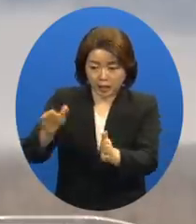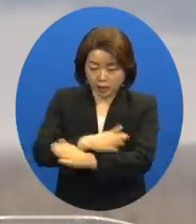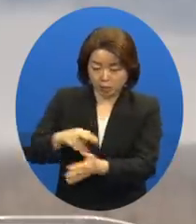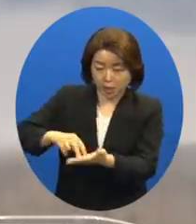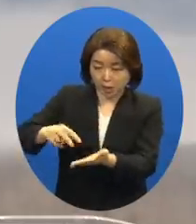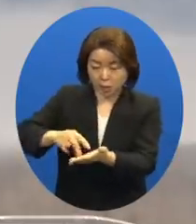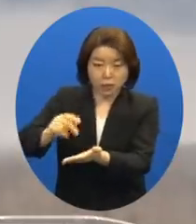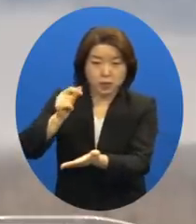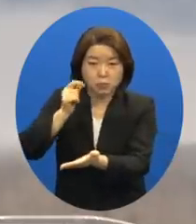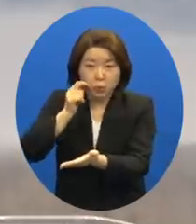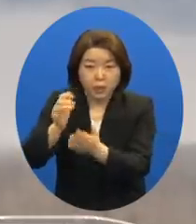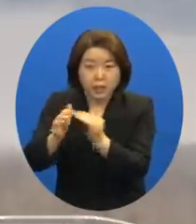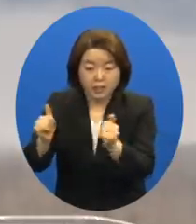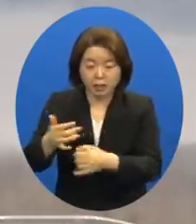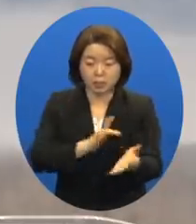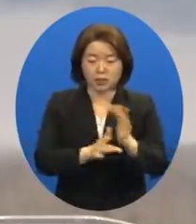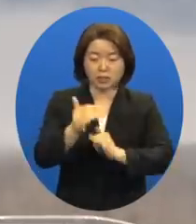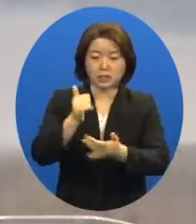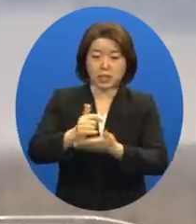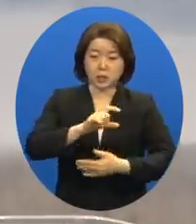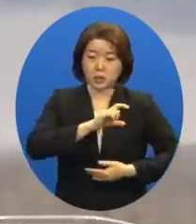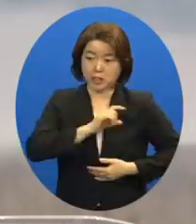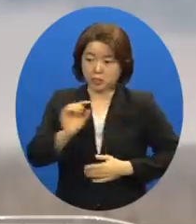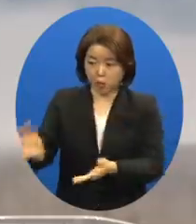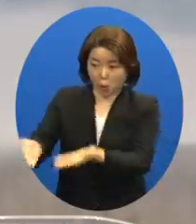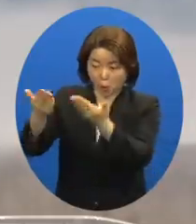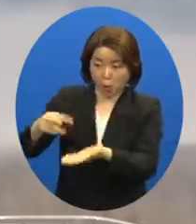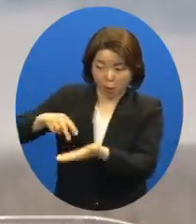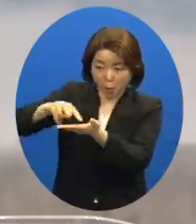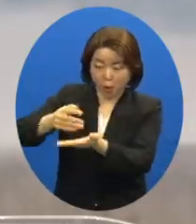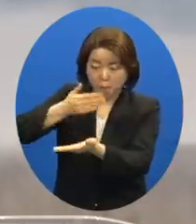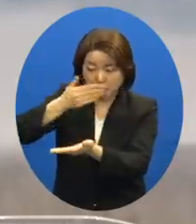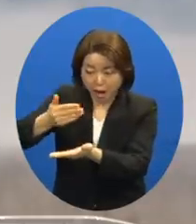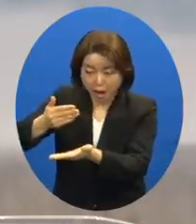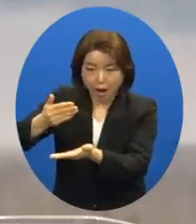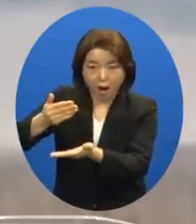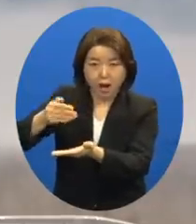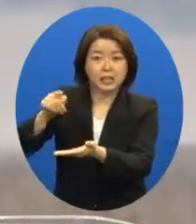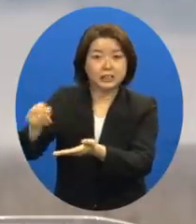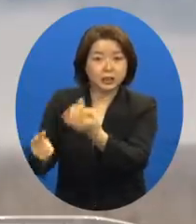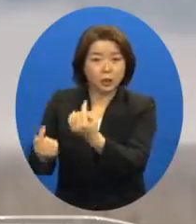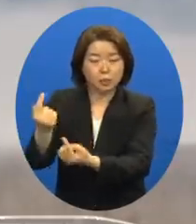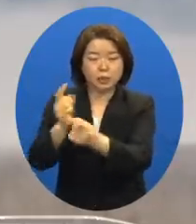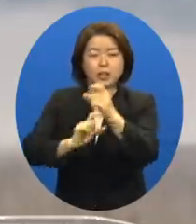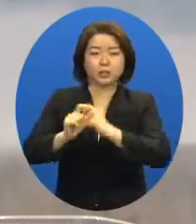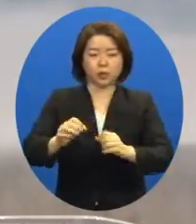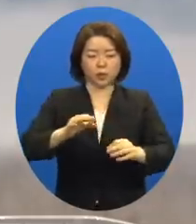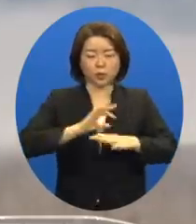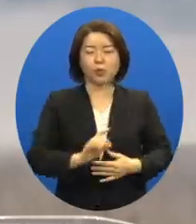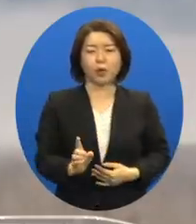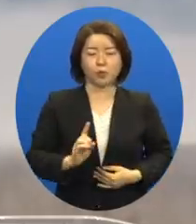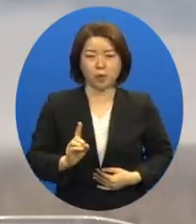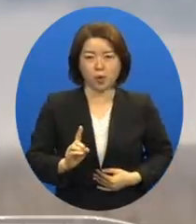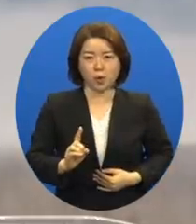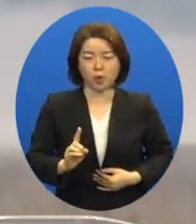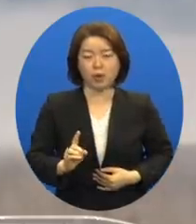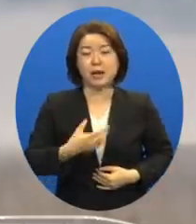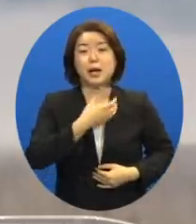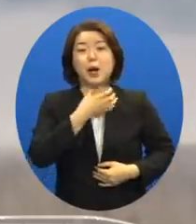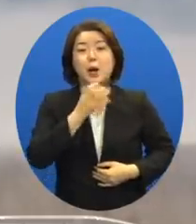자를 예수님의 이름으로 이렇게 세웠다는 것보다 더 놀라운 것은 그때 그가 부활의